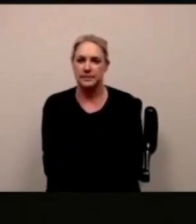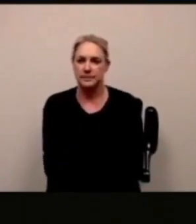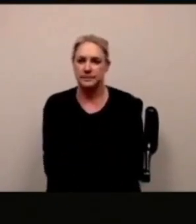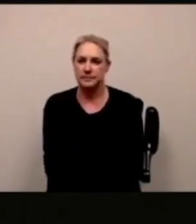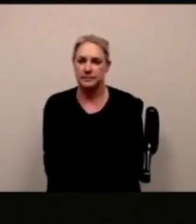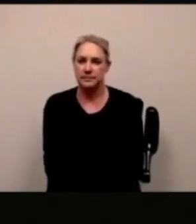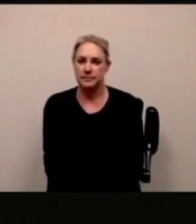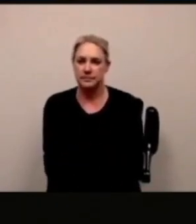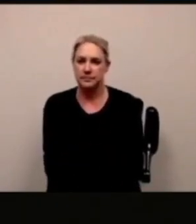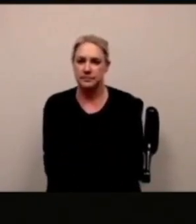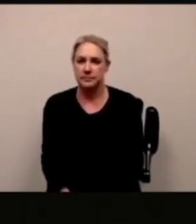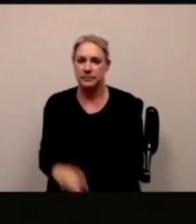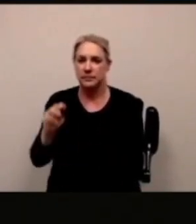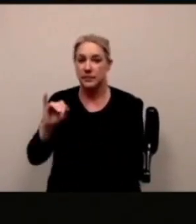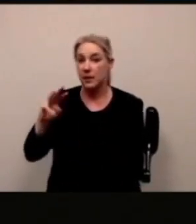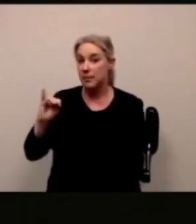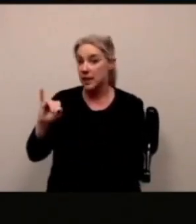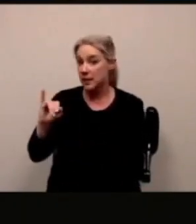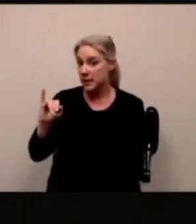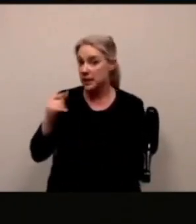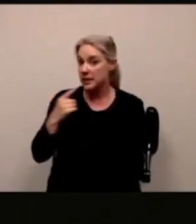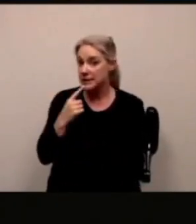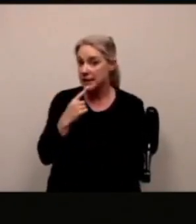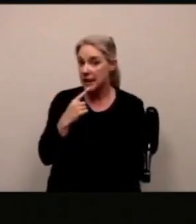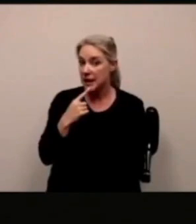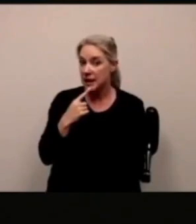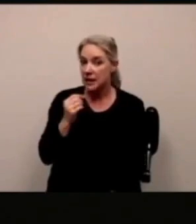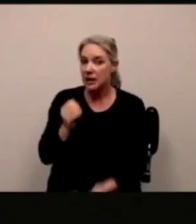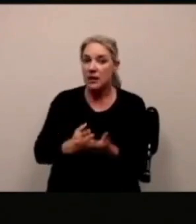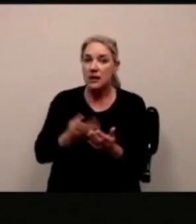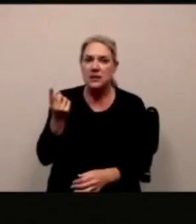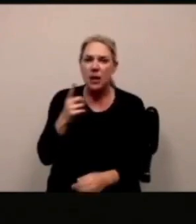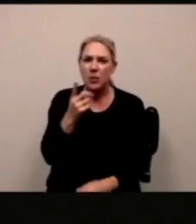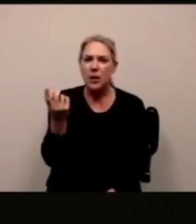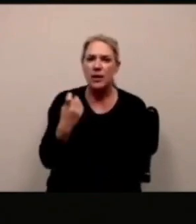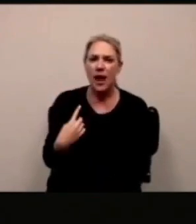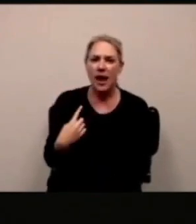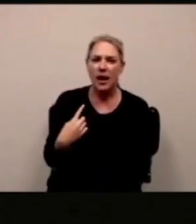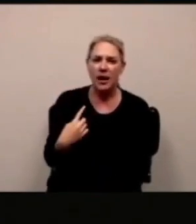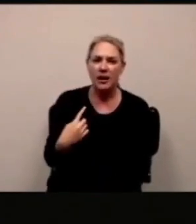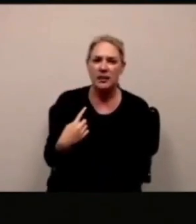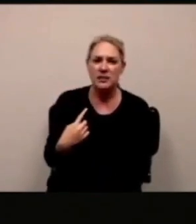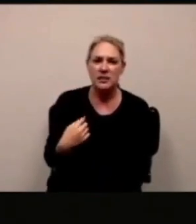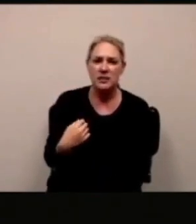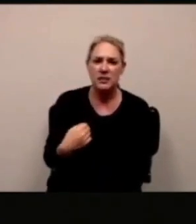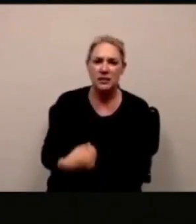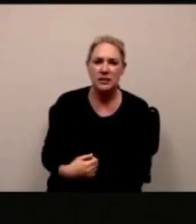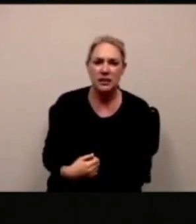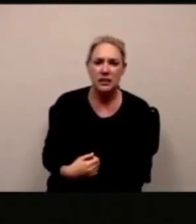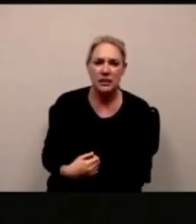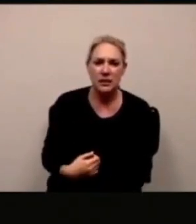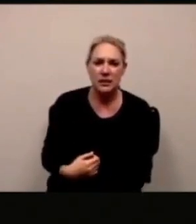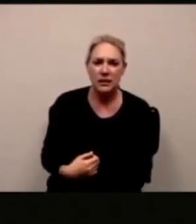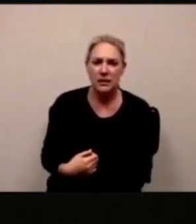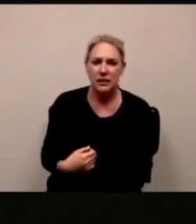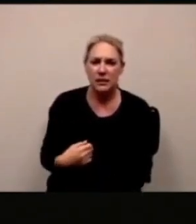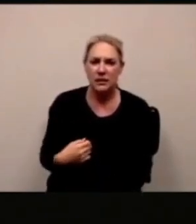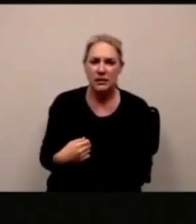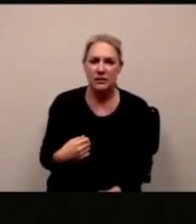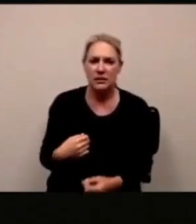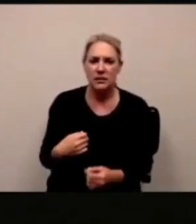まだまだとしてはなんかそういうと学びの機会をあと総合失くしたくないという